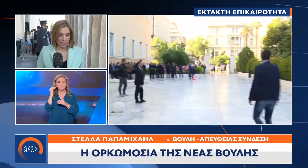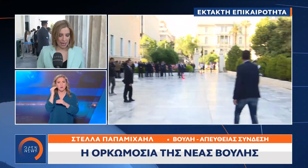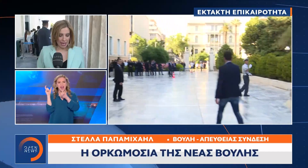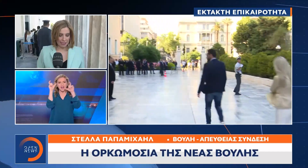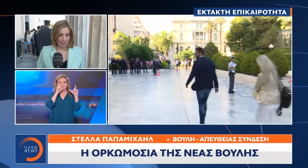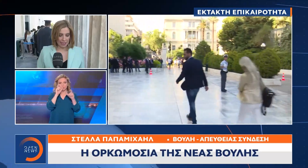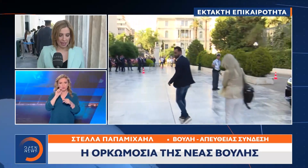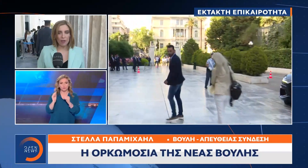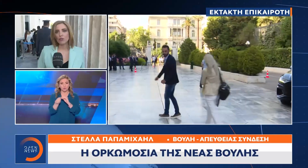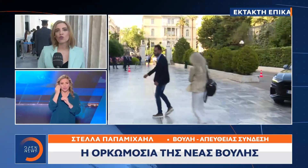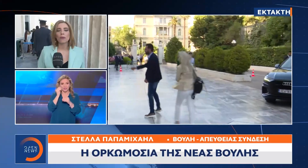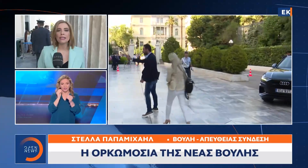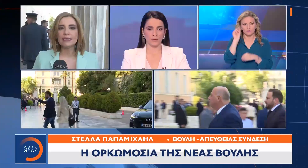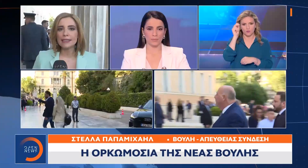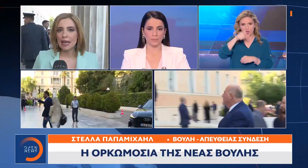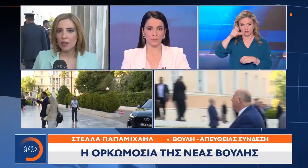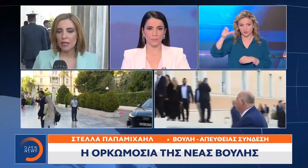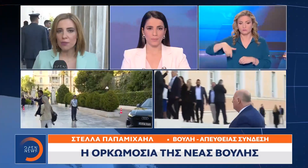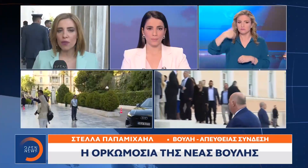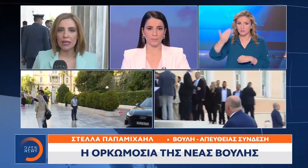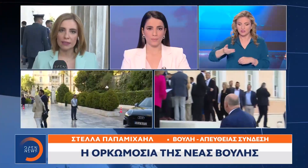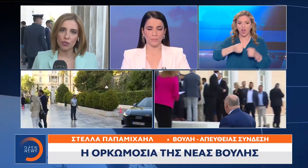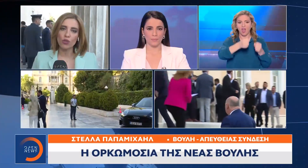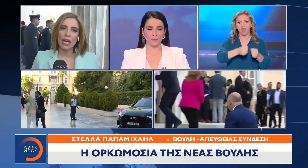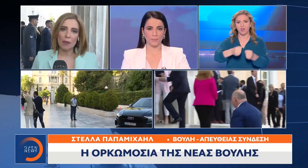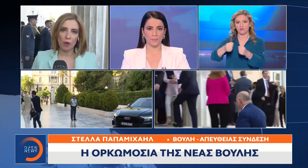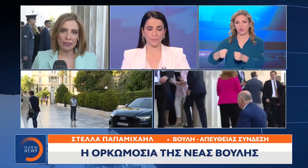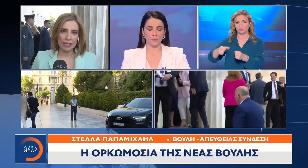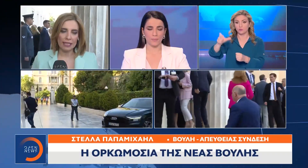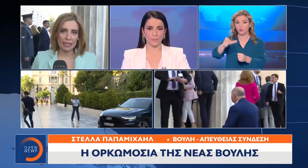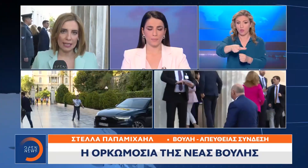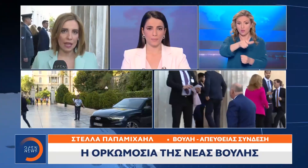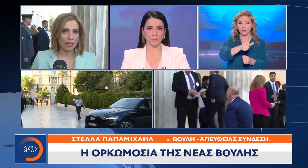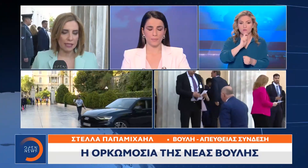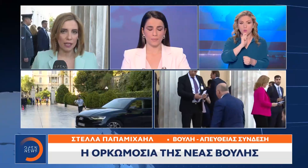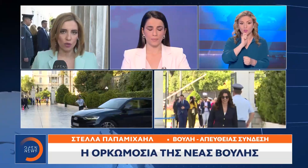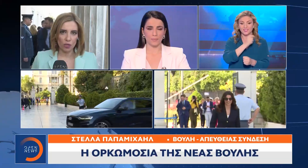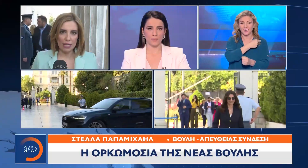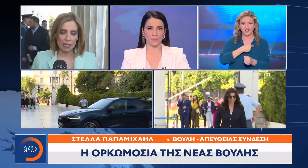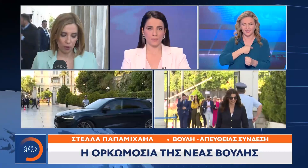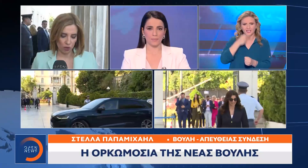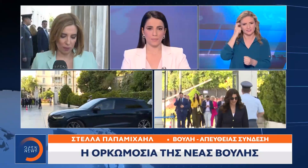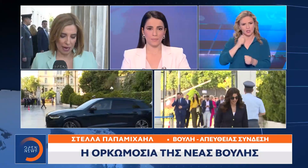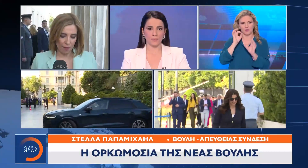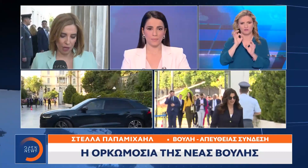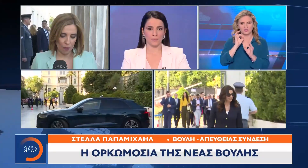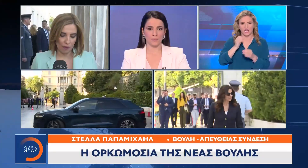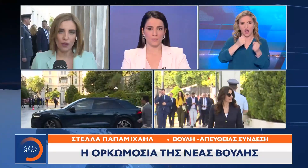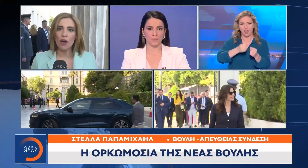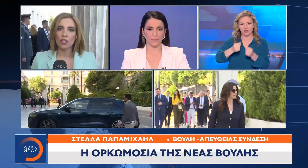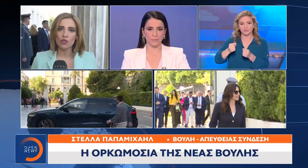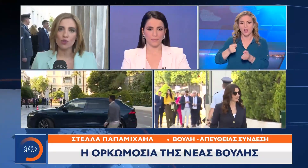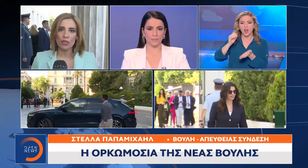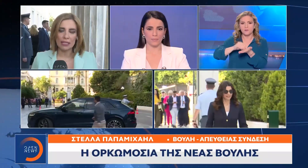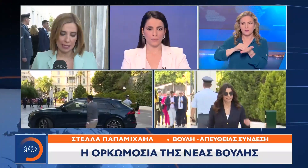Μαΐου και εν συνεχεία θα γνωστοποιήσει τις έδρες που θα κρατήσουν οι πολιτικοί αρχηγοί. Οι έδρες είναι γνωστές, απλώς τις επαναλαμβάνουμε μια